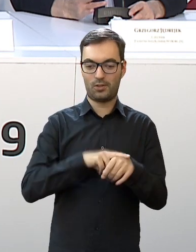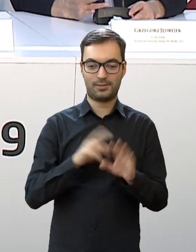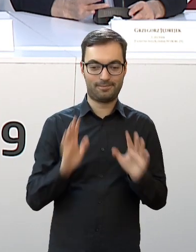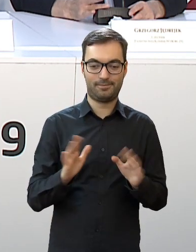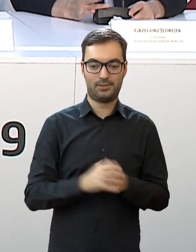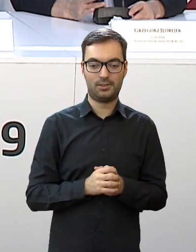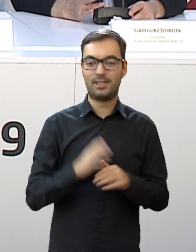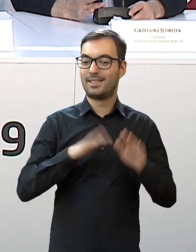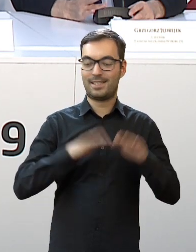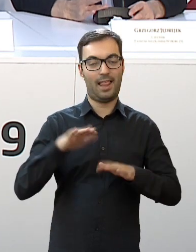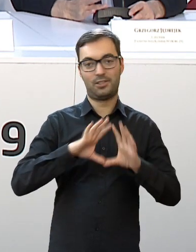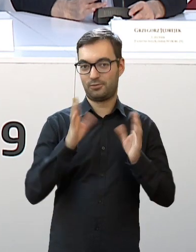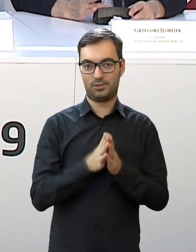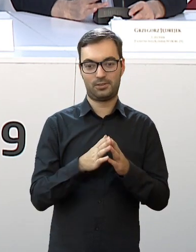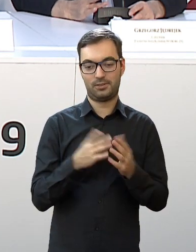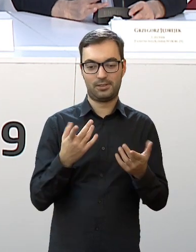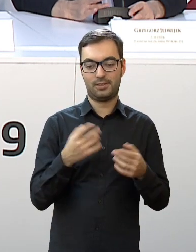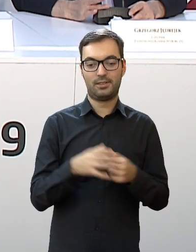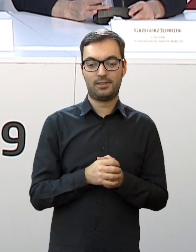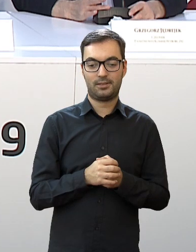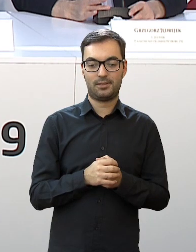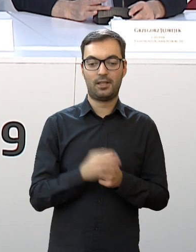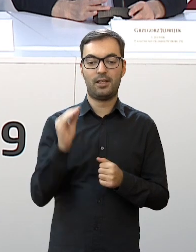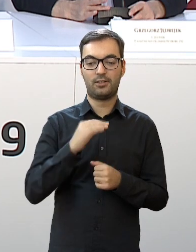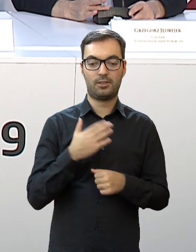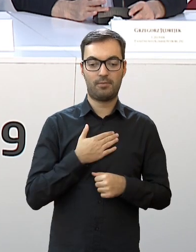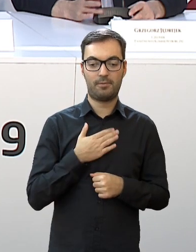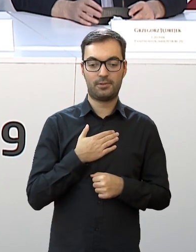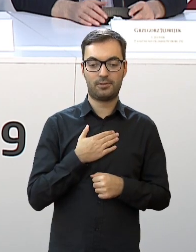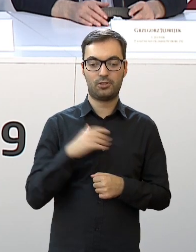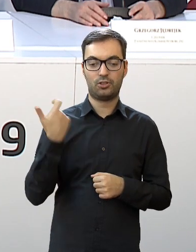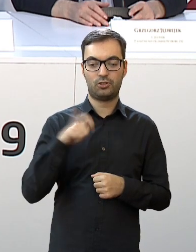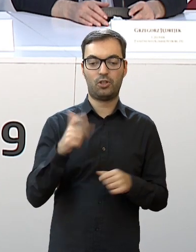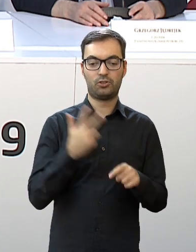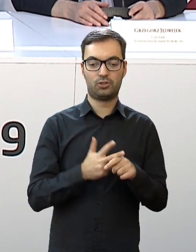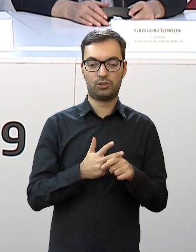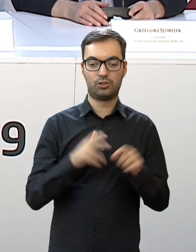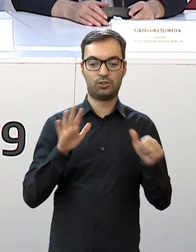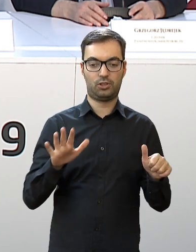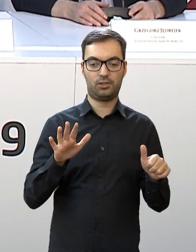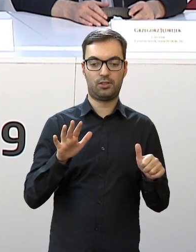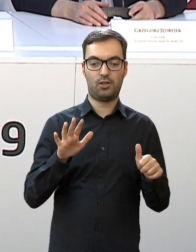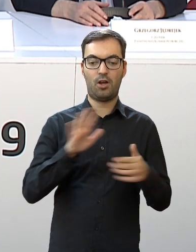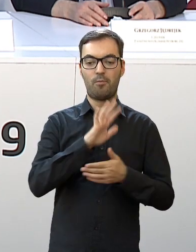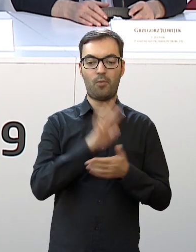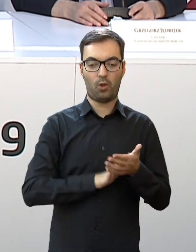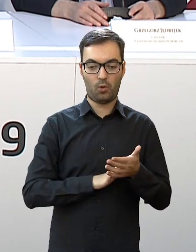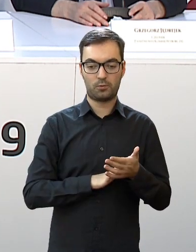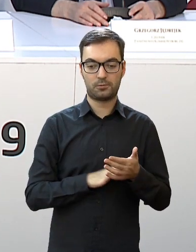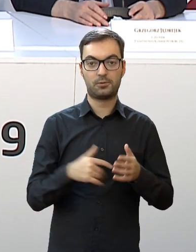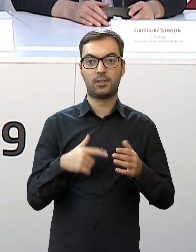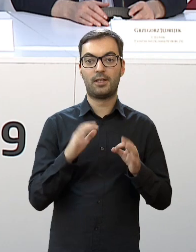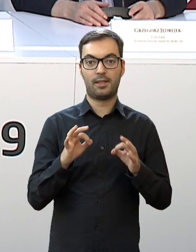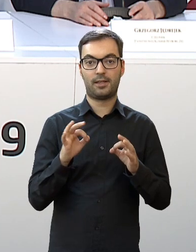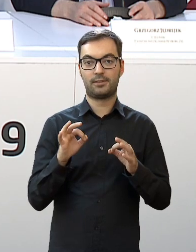To zależy od tych takich nieprzywidlanych czynników. Oprócz tego mamy jeszcze tych 136 protokołów, które są na etapie